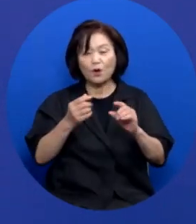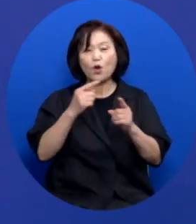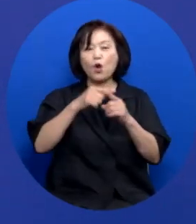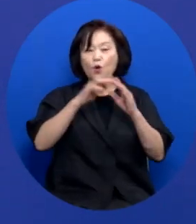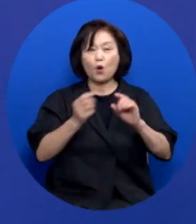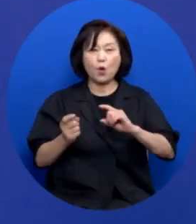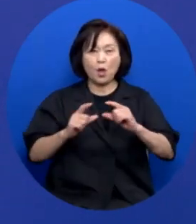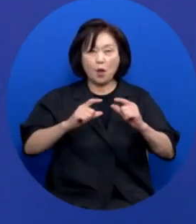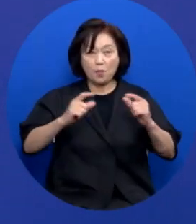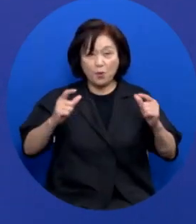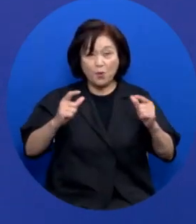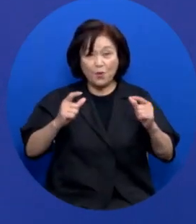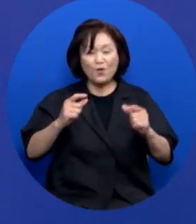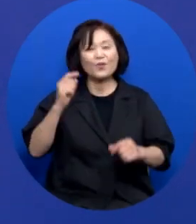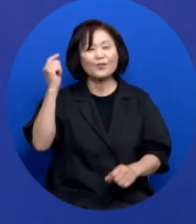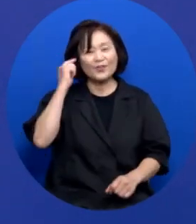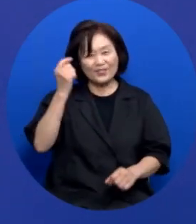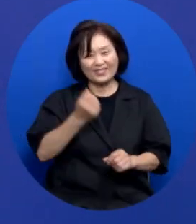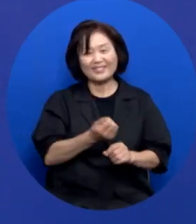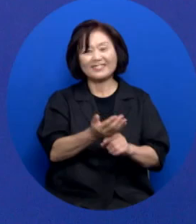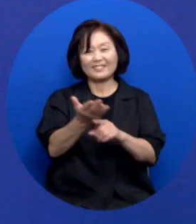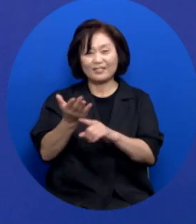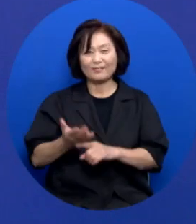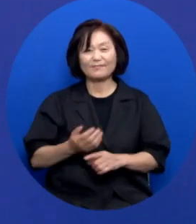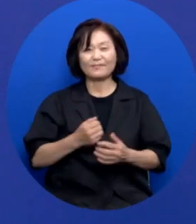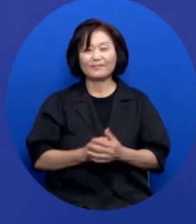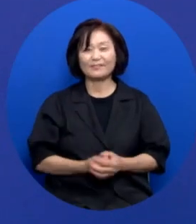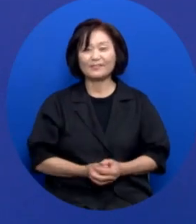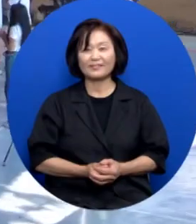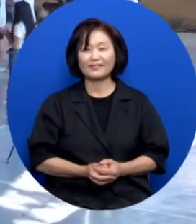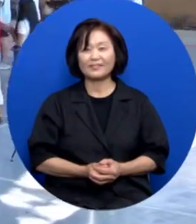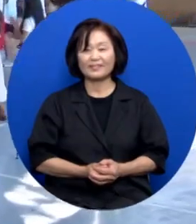하는데요. 그 현장 소식 윤여일 통신원이 전합니다.